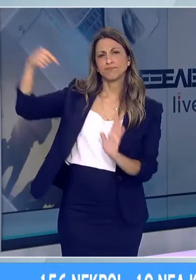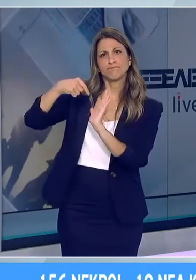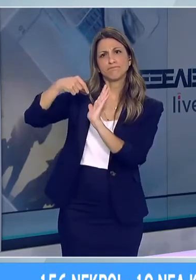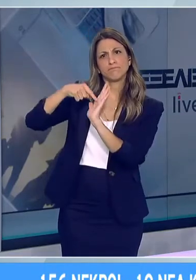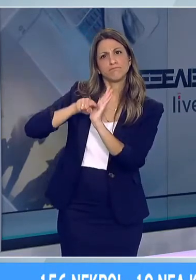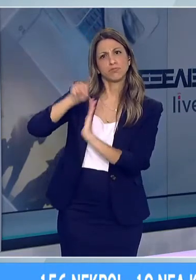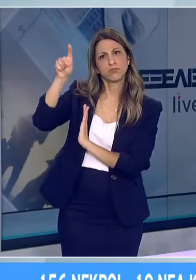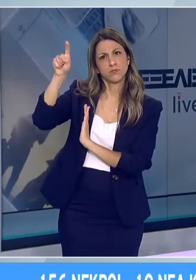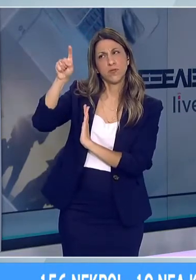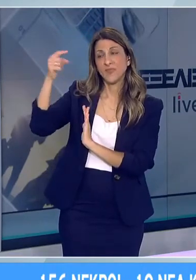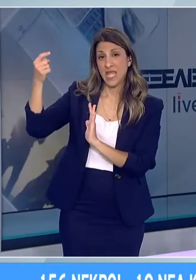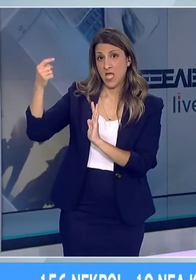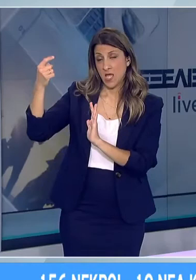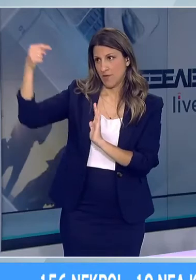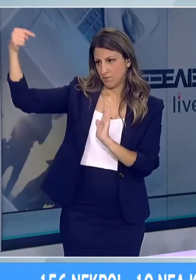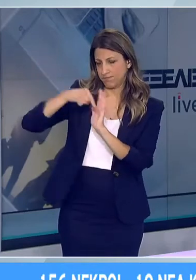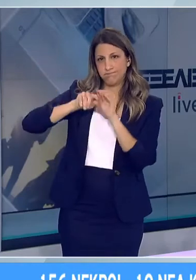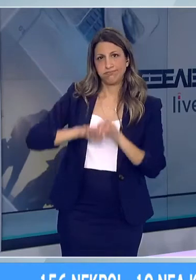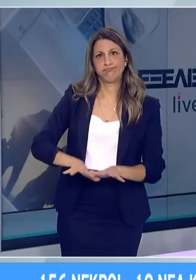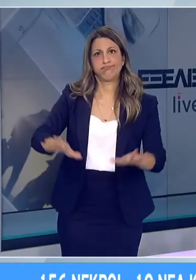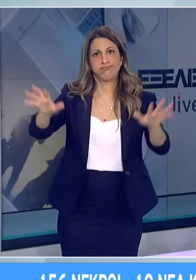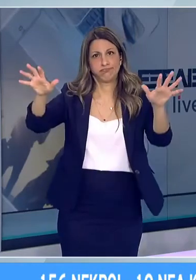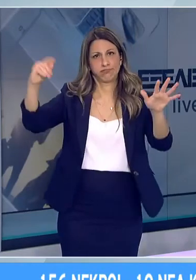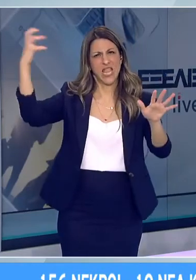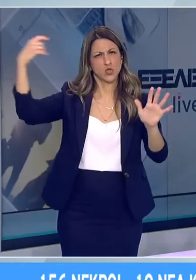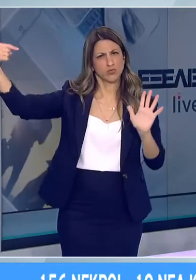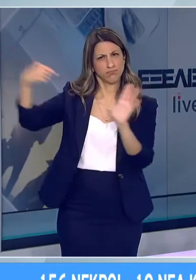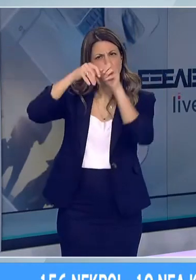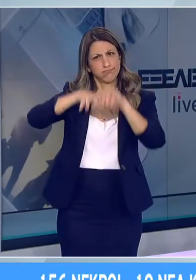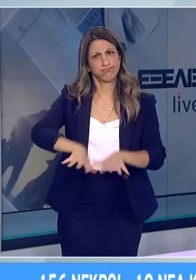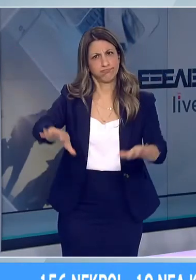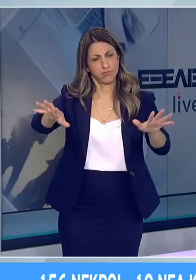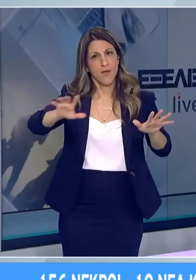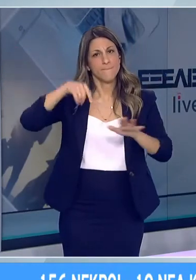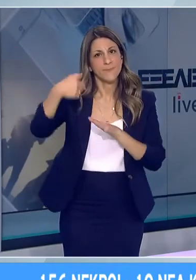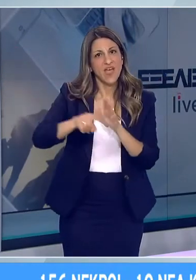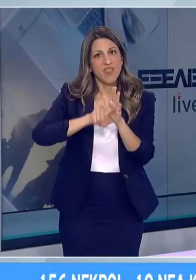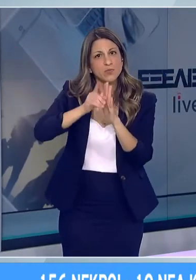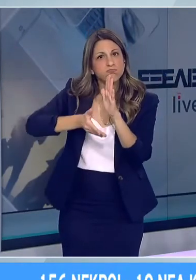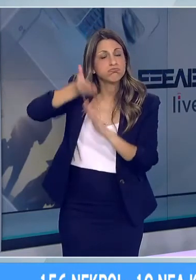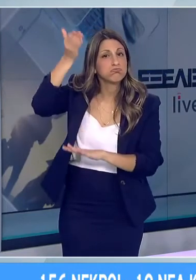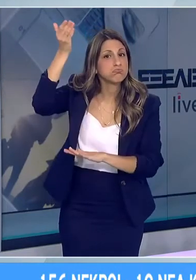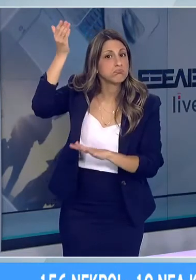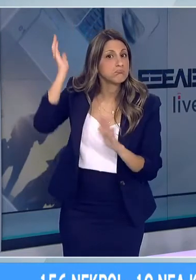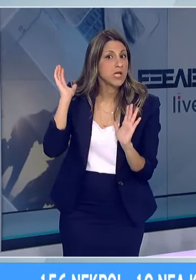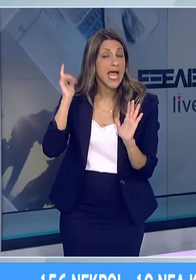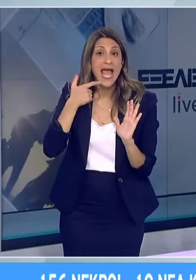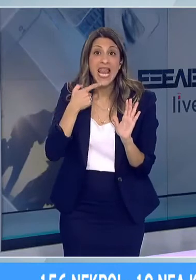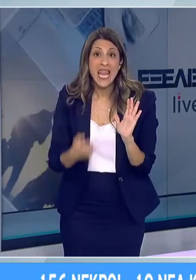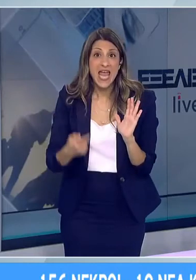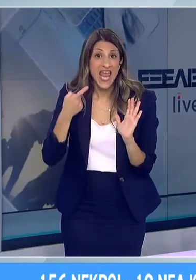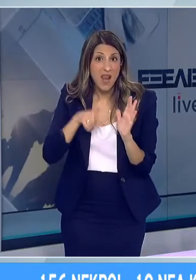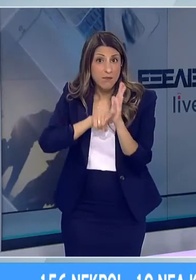τη στιγμή πιο ελεύθερα στην ατμόσφαιρα της Γης και θα οδηγήσει σε κάποια άνοδο των θερμοκρασιών. Ήδη θα δούμε θερμοκρασίες ρεκόρ από ό,τι